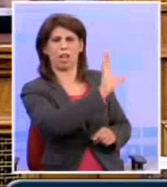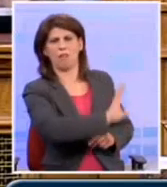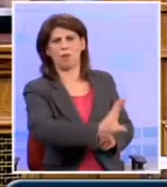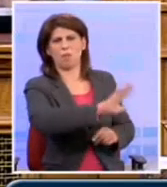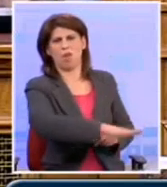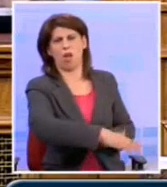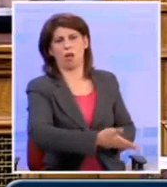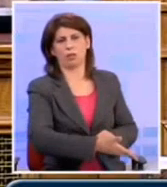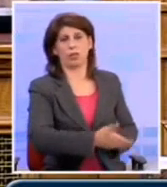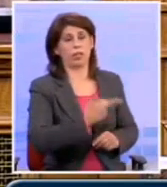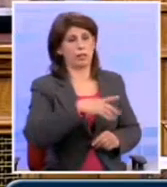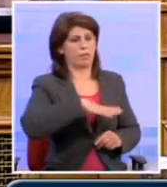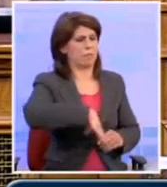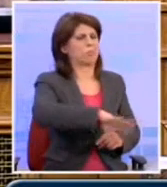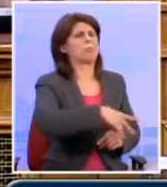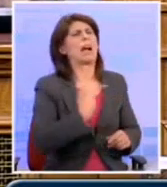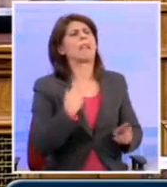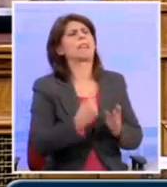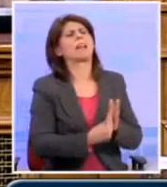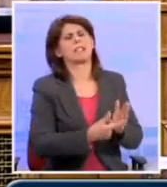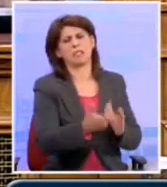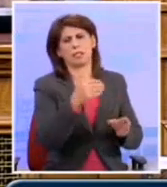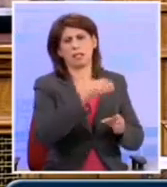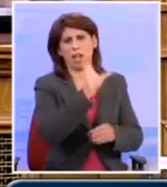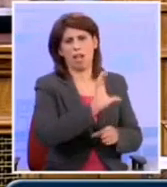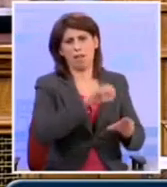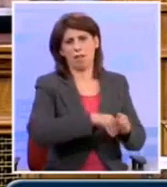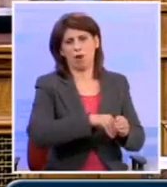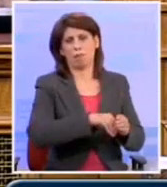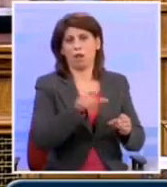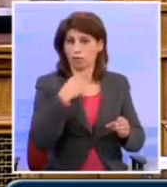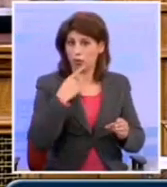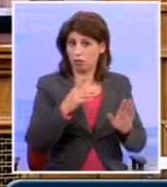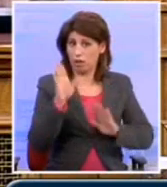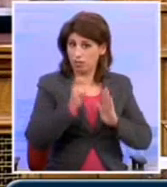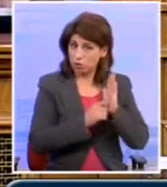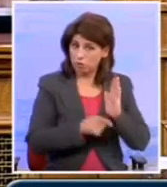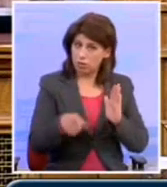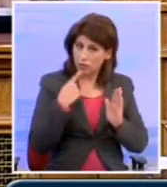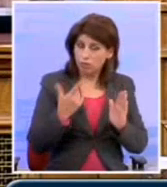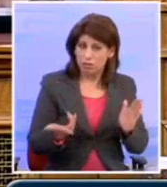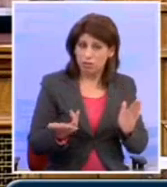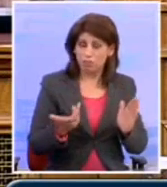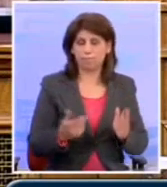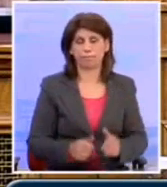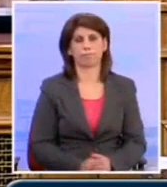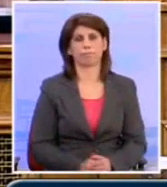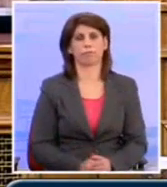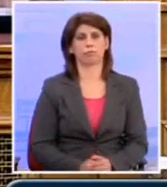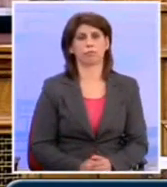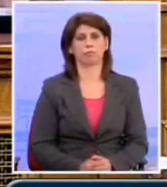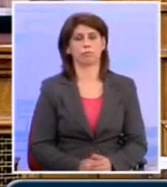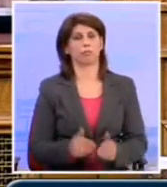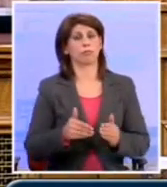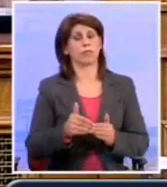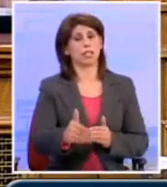ή ένα λαό που δεν αξίζει να είναι στην Ευρώπη καν. Έτσι δεν μας λένε οι δημοσκοπήσεις. Σε λίγο οι